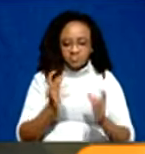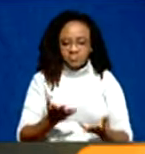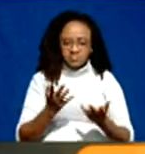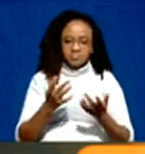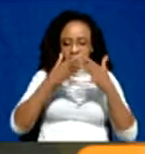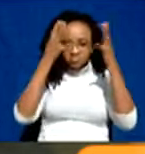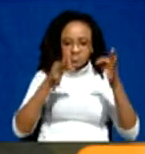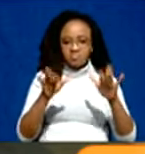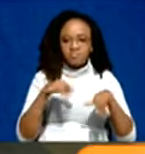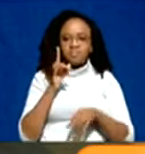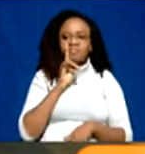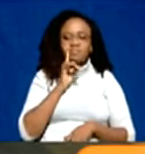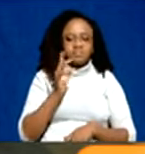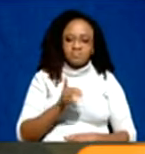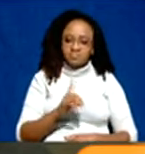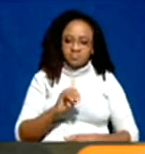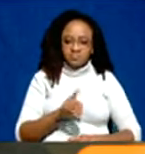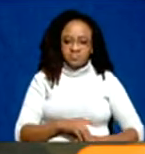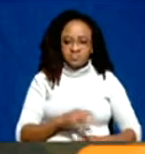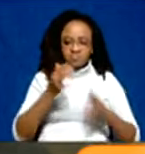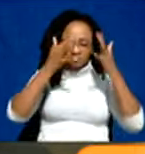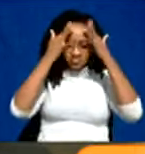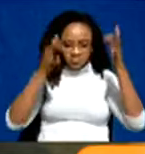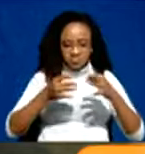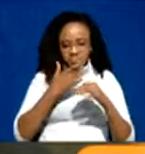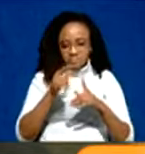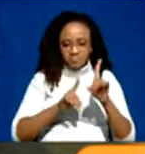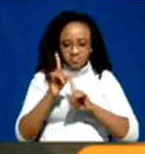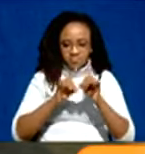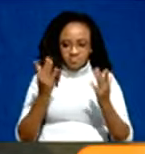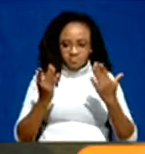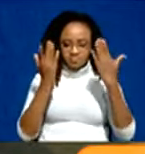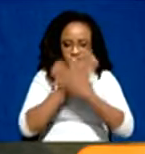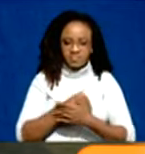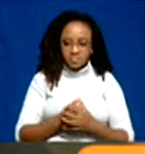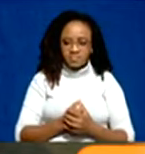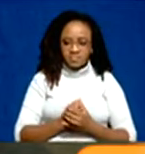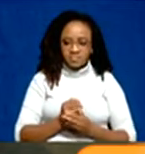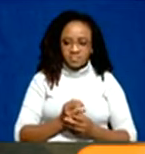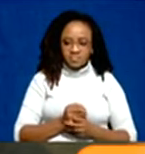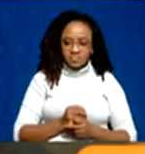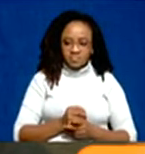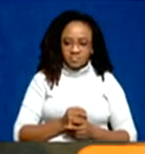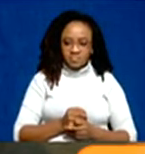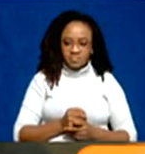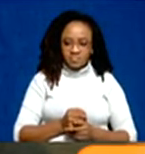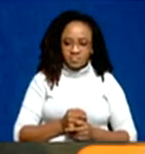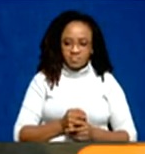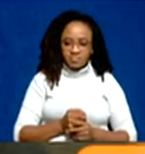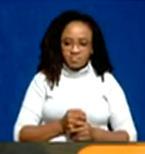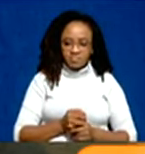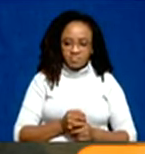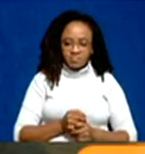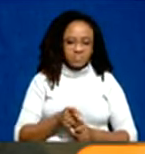kesho because there were no buses. Akaamua sasa wa travel usiku, na ni kitu ambacho hakijawahi fanyika kwa